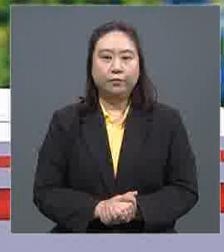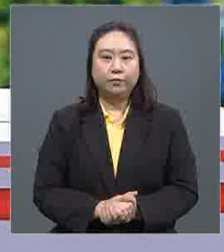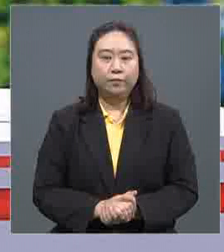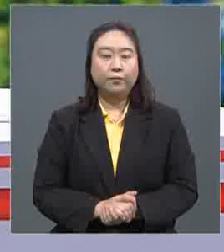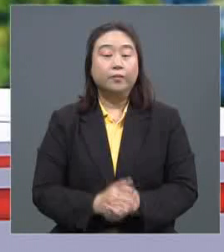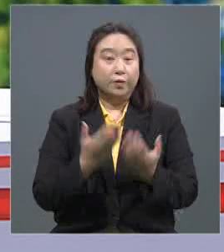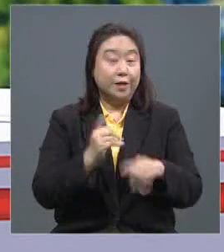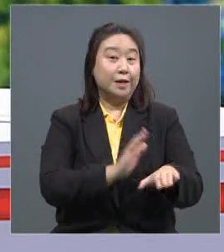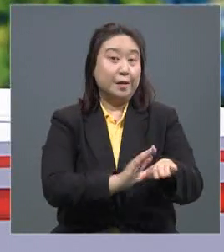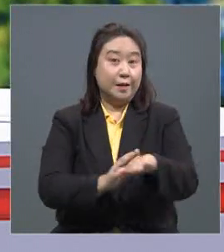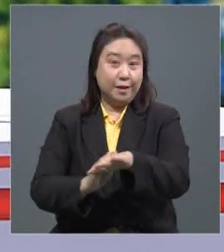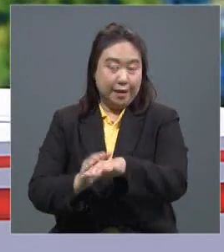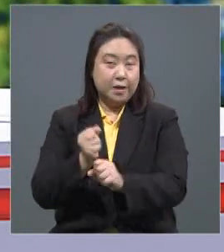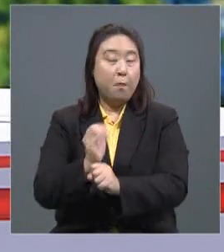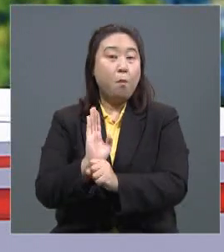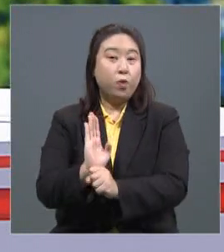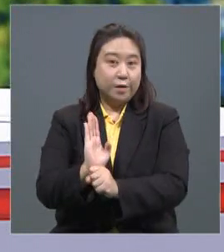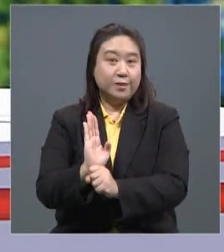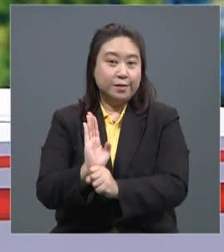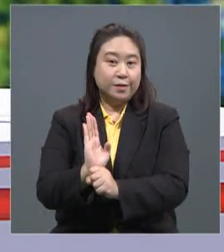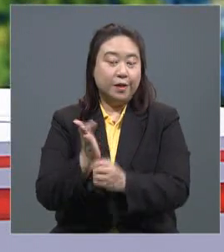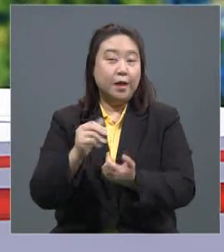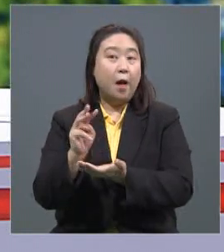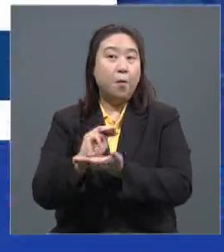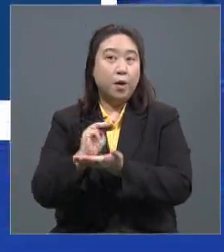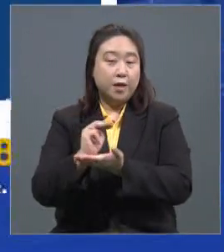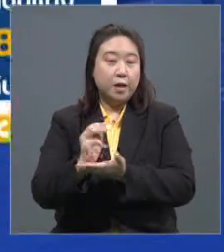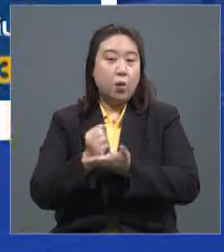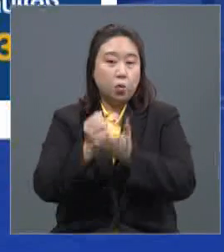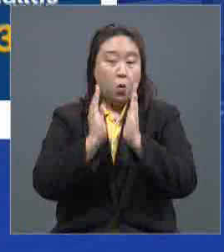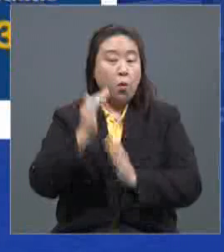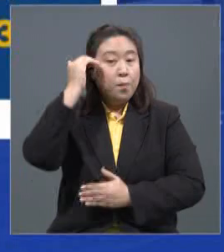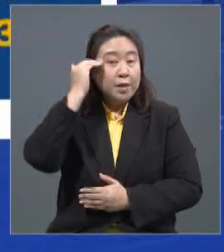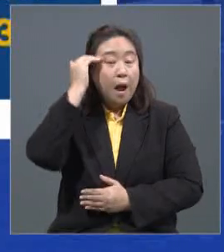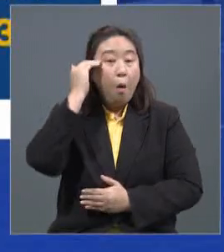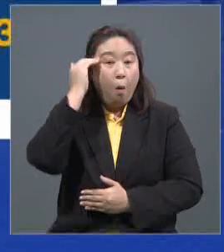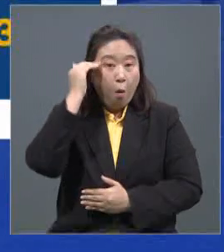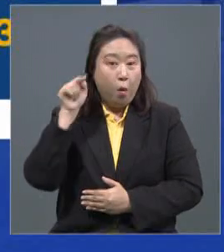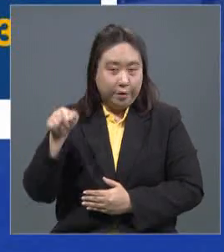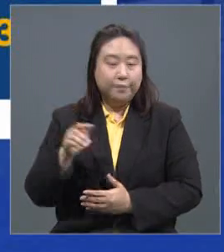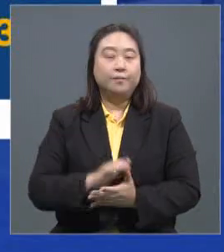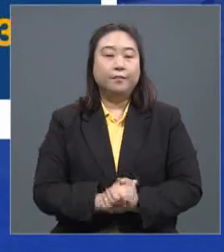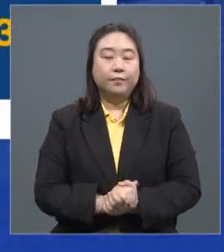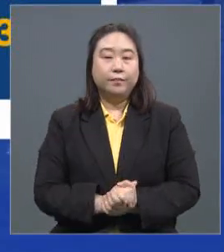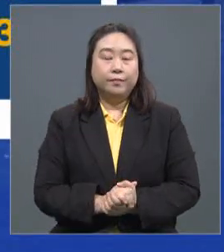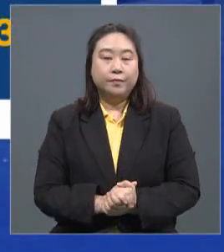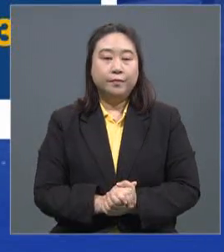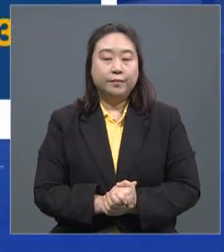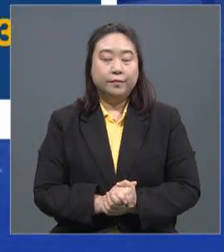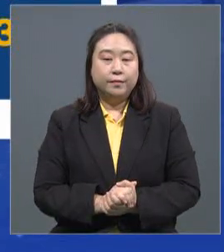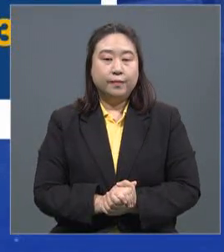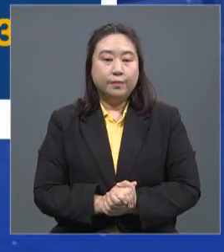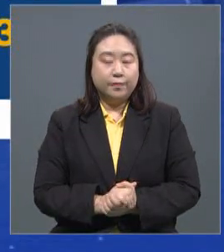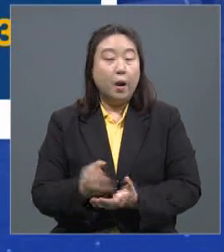ช่วงนี้เชิญชวนคุณผู้ชมมาร่วมกันทำบุญกันบ้างนะคะทางมูลนิธิช่วยคนปัญญาอ่อนแห่งประเทศไทยในพระบรมราชินูปถัมภ์นะคะถือ